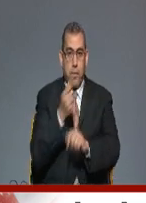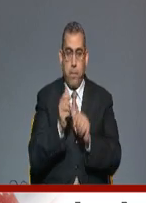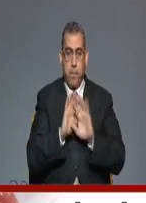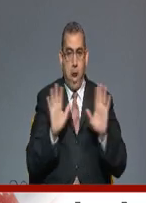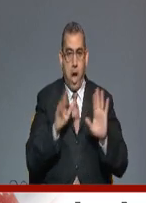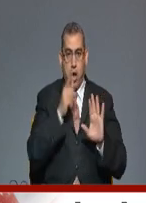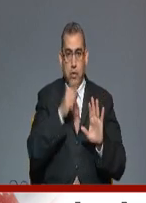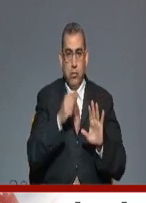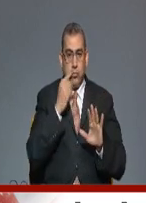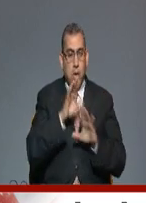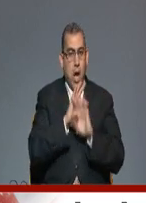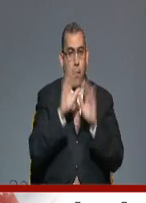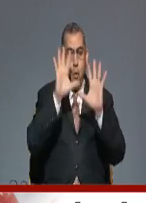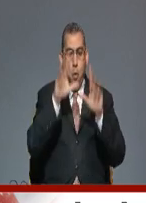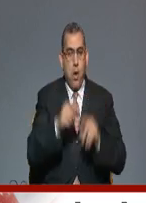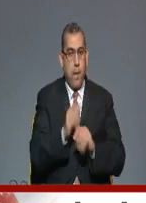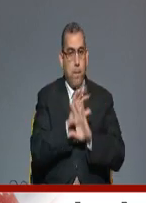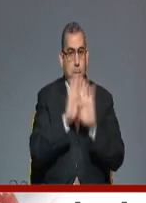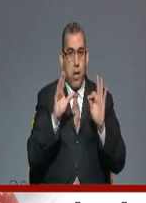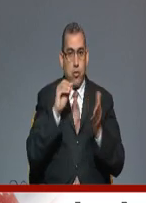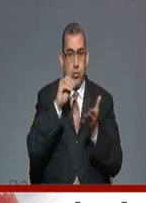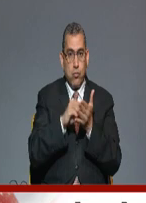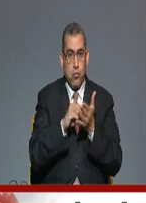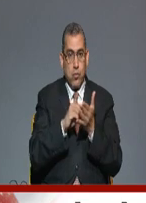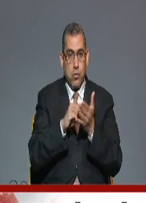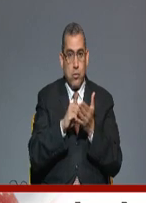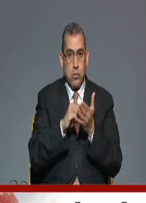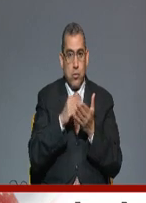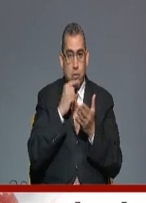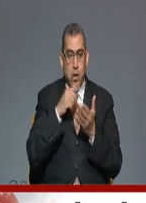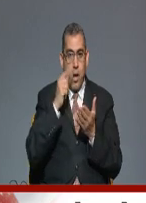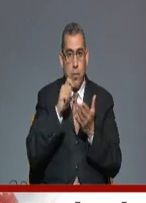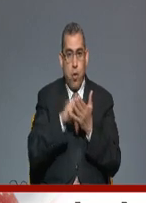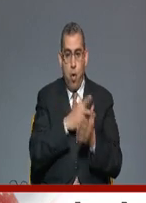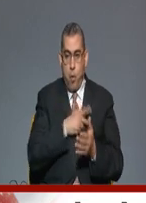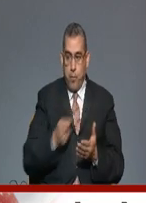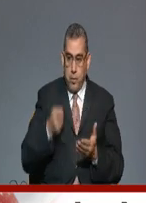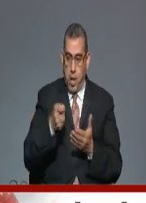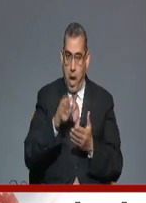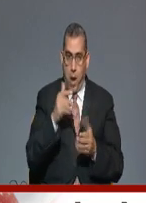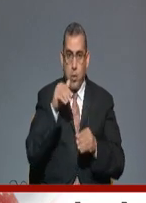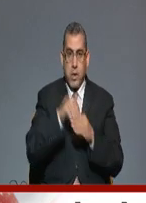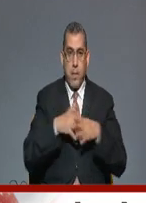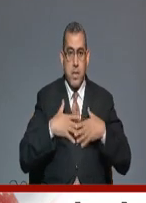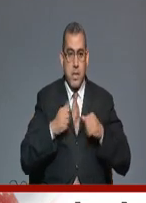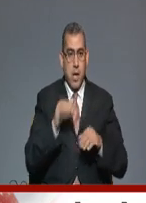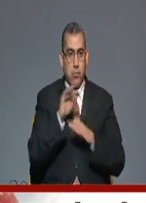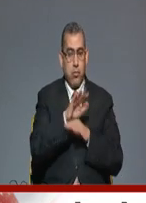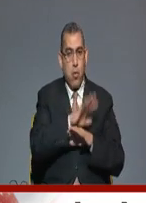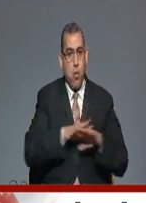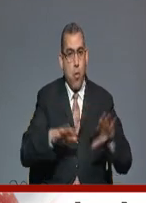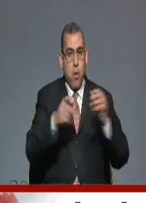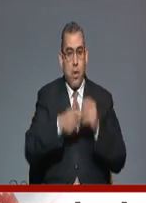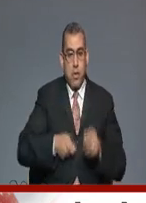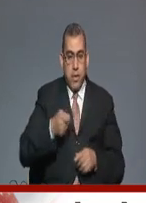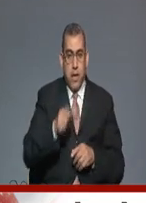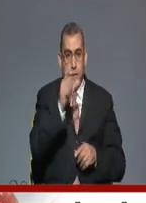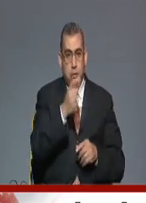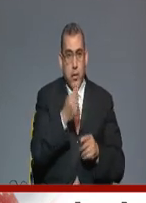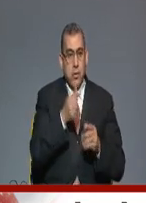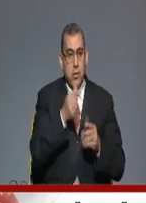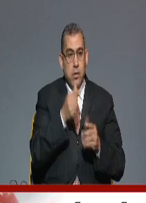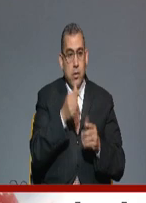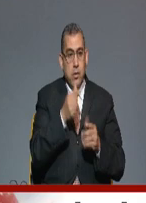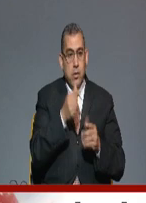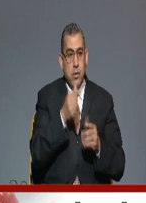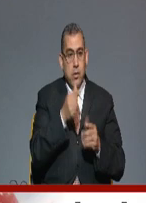بصورة كاملة، سواء عن طريق نظام نفقة الدولة أو التأمين الصحي بدون أي تكلفة إضافية على